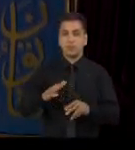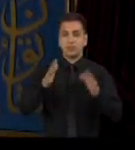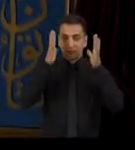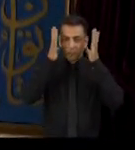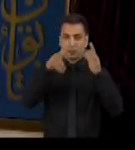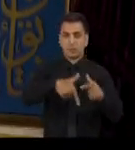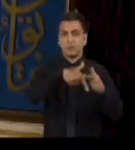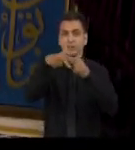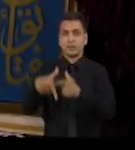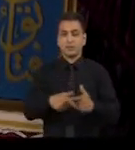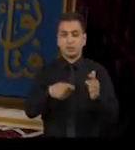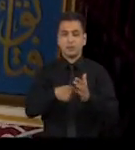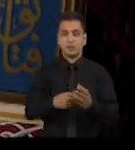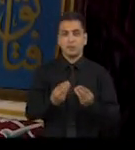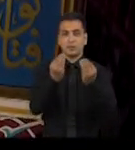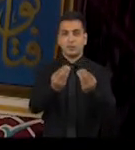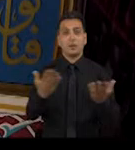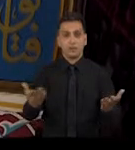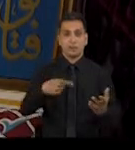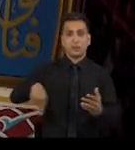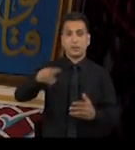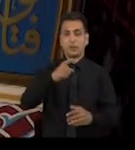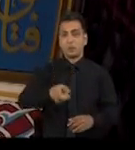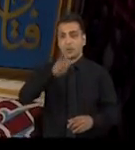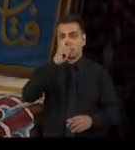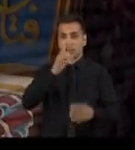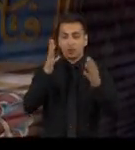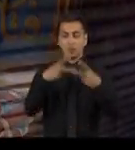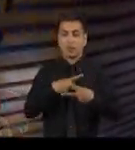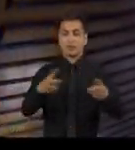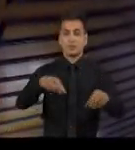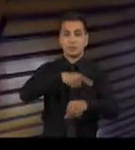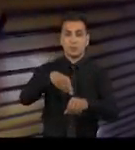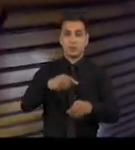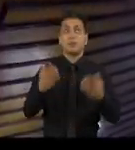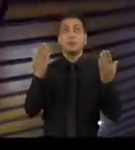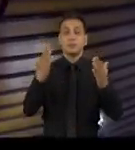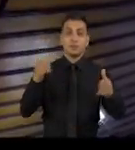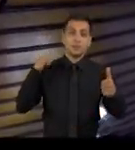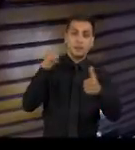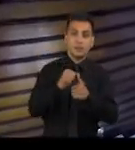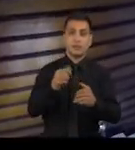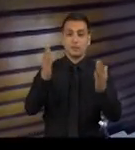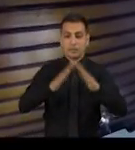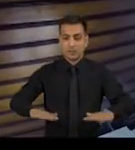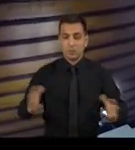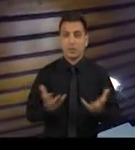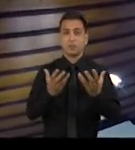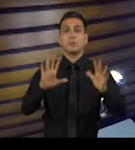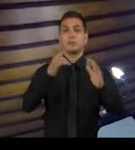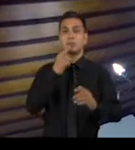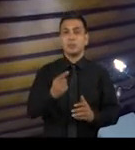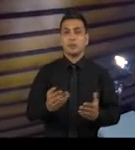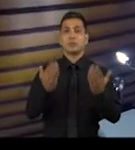camiye Fevziye adı verilmiştir. Hatta padişahın açılış esnasında inşallah bir daha yıkılıp